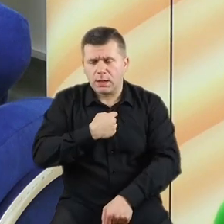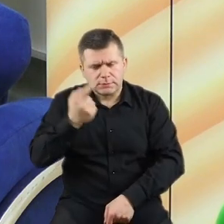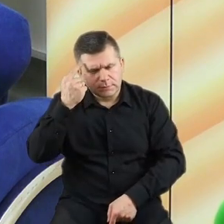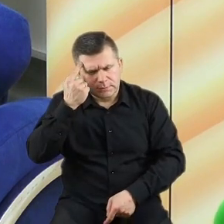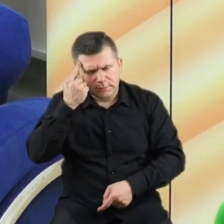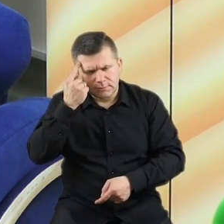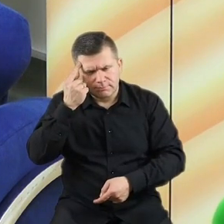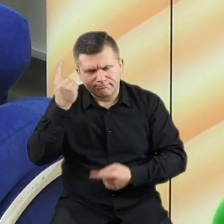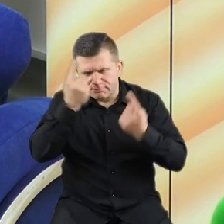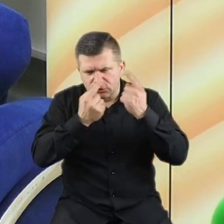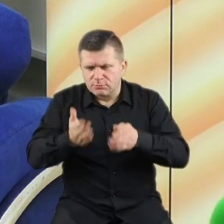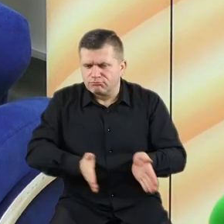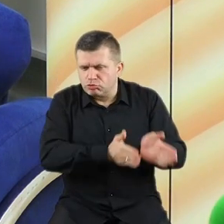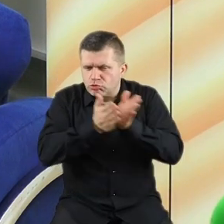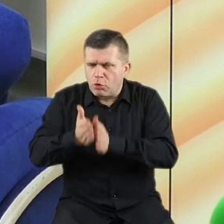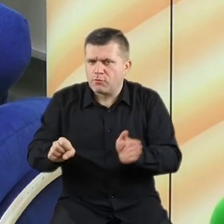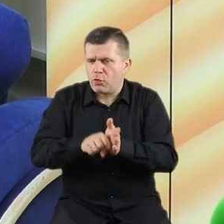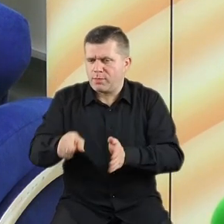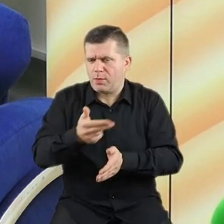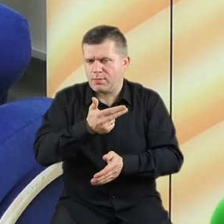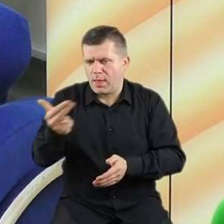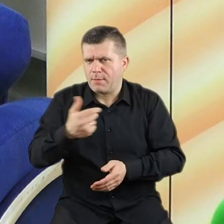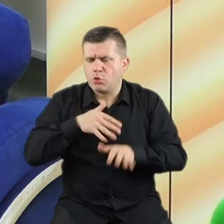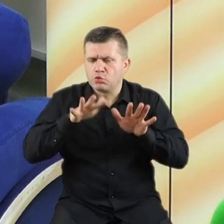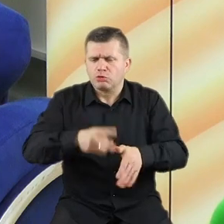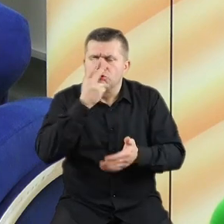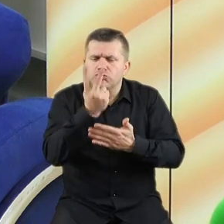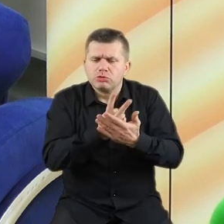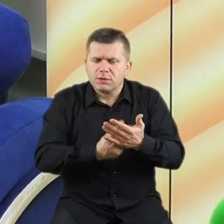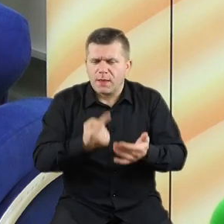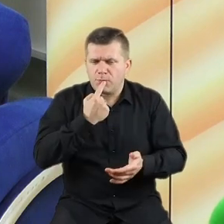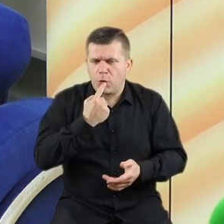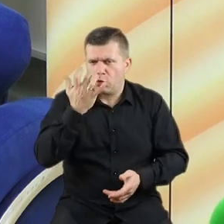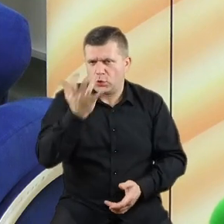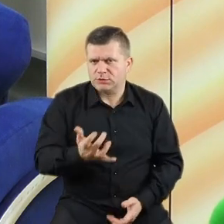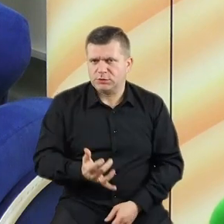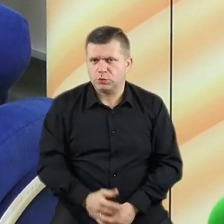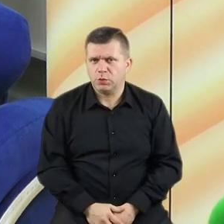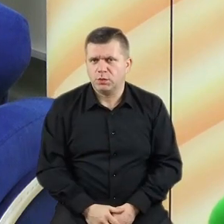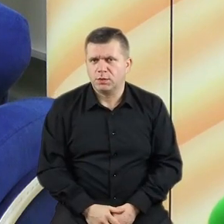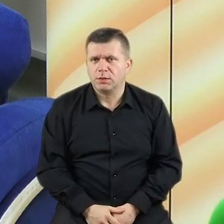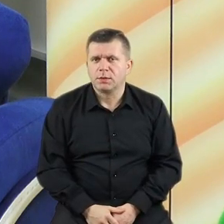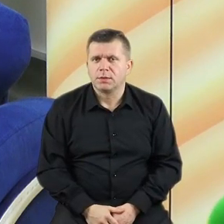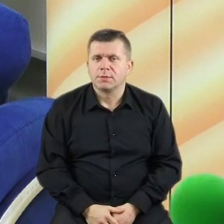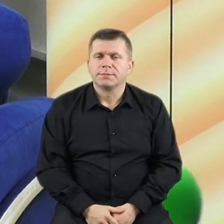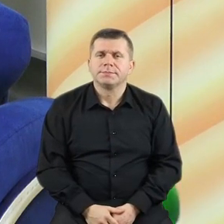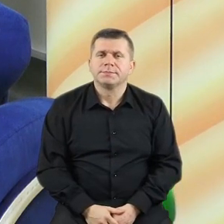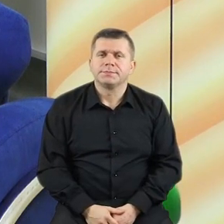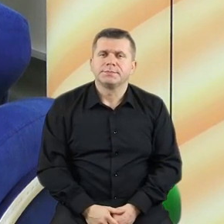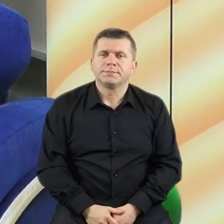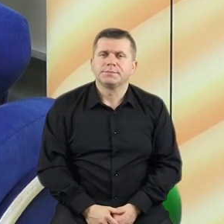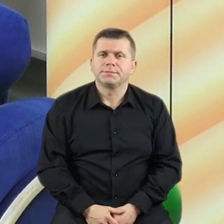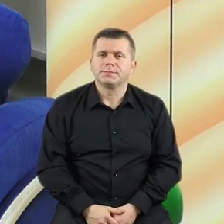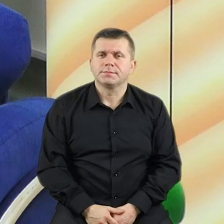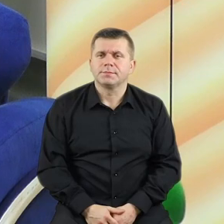przykładałam do tego tematu. Bardzo dużo musiałam czytać po rosyjsku, co też usprawniło mi czytanie po rosyjsku.